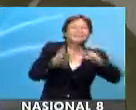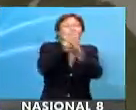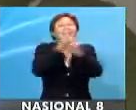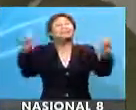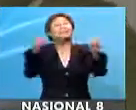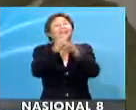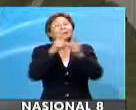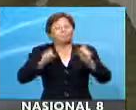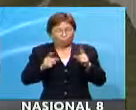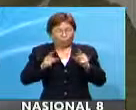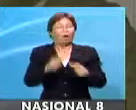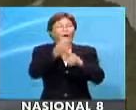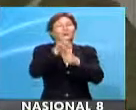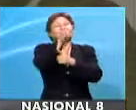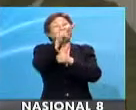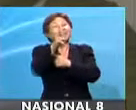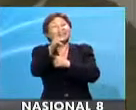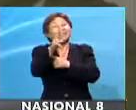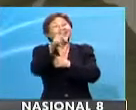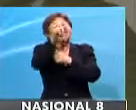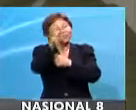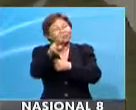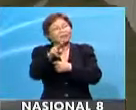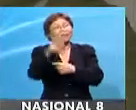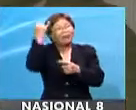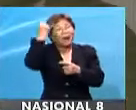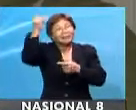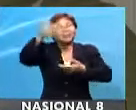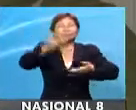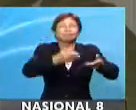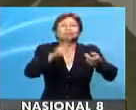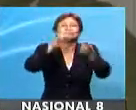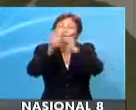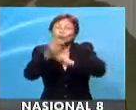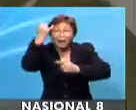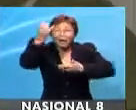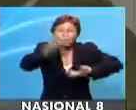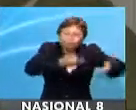producers ataupun TV broadcaster sendiri dalam menukar-nukar idea ataupun membuat